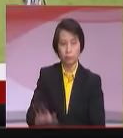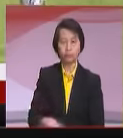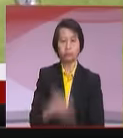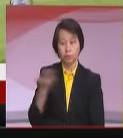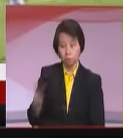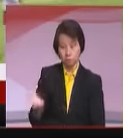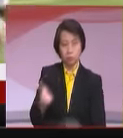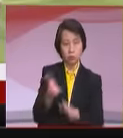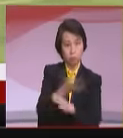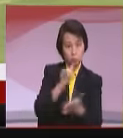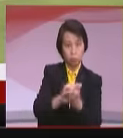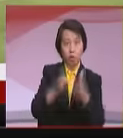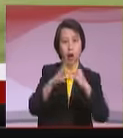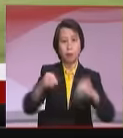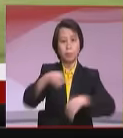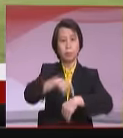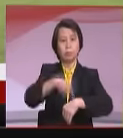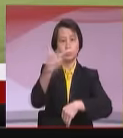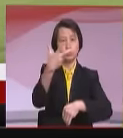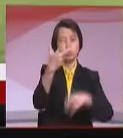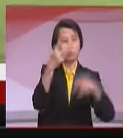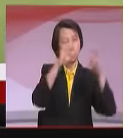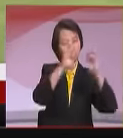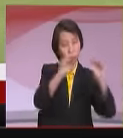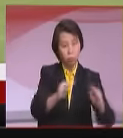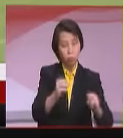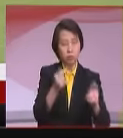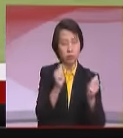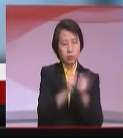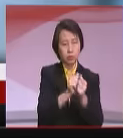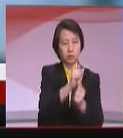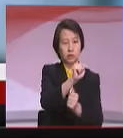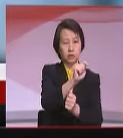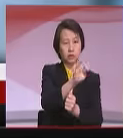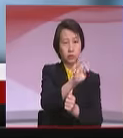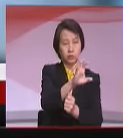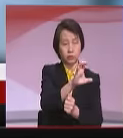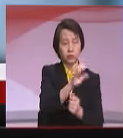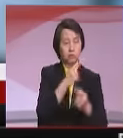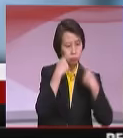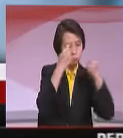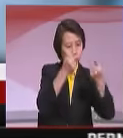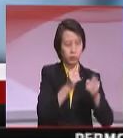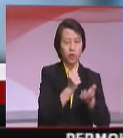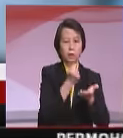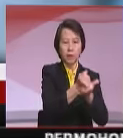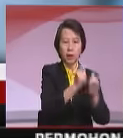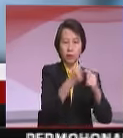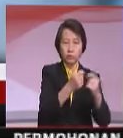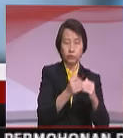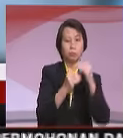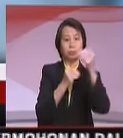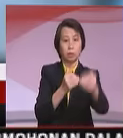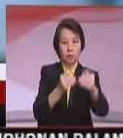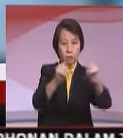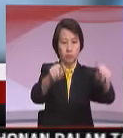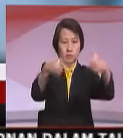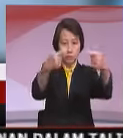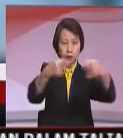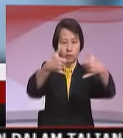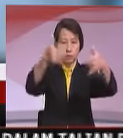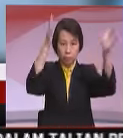Dia sebelum ini menghabiskan masa 3 musim bersama TFC dan berjaya membantu pasukan berkenaan mara ke final Piala